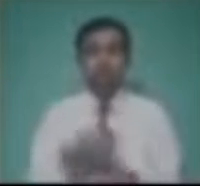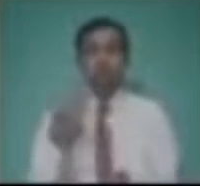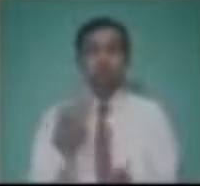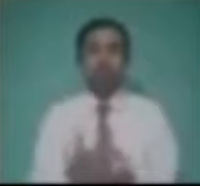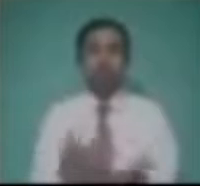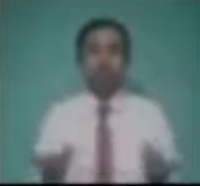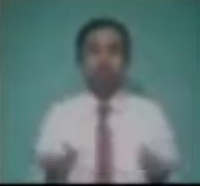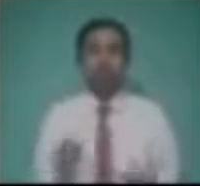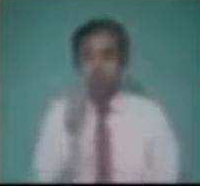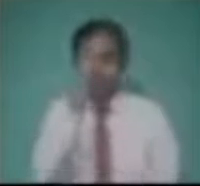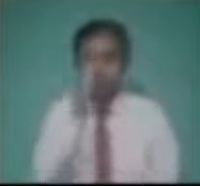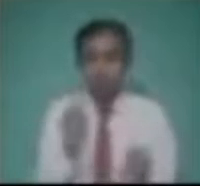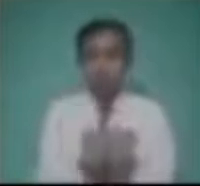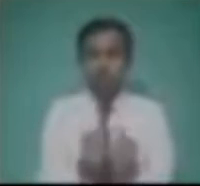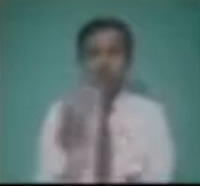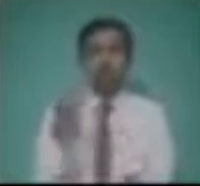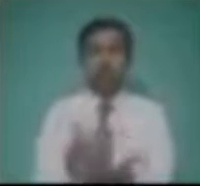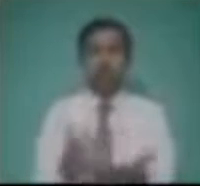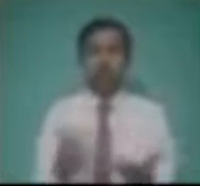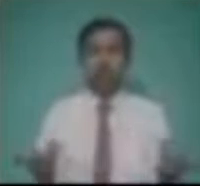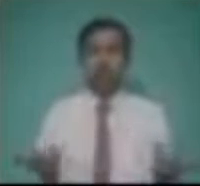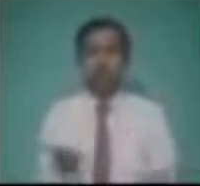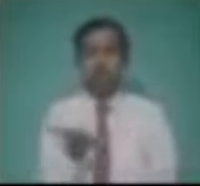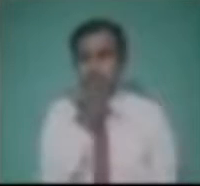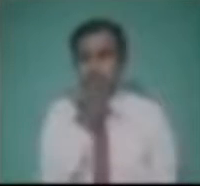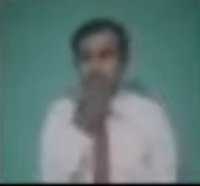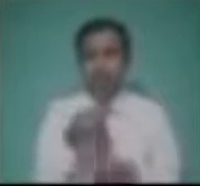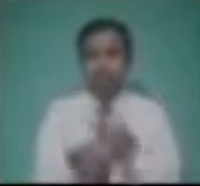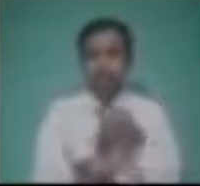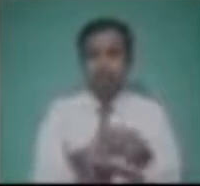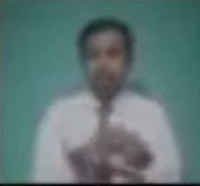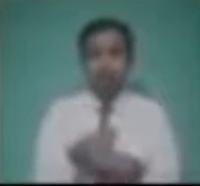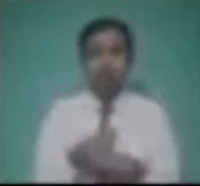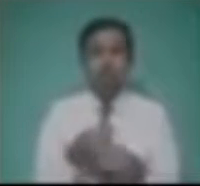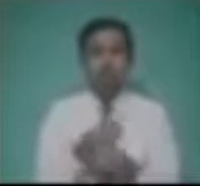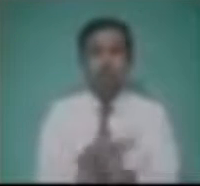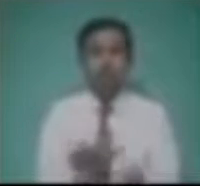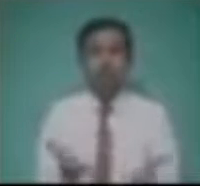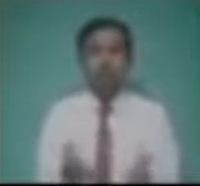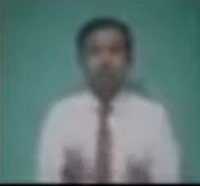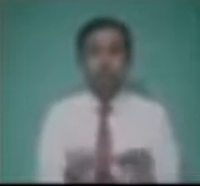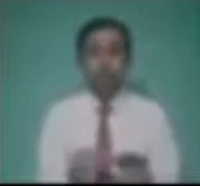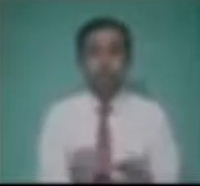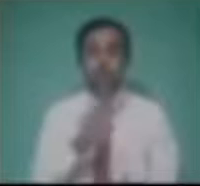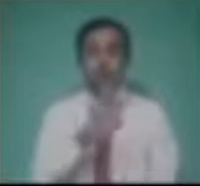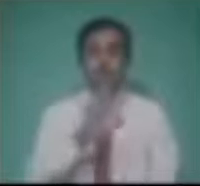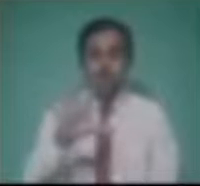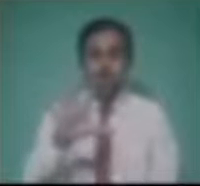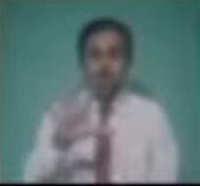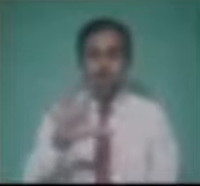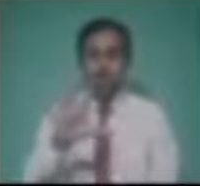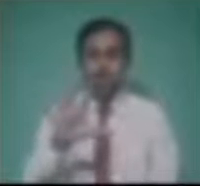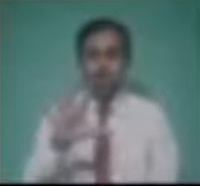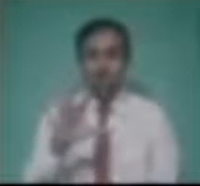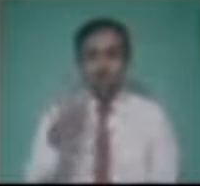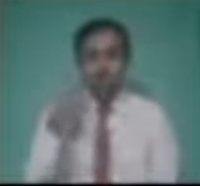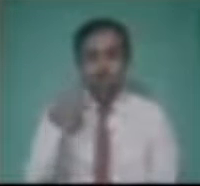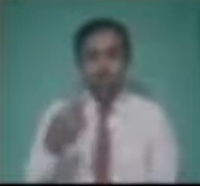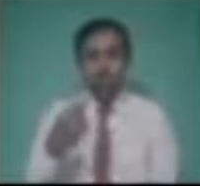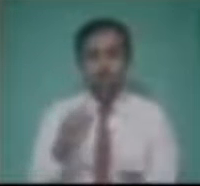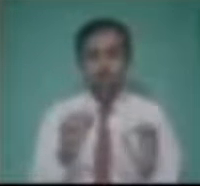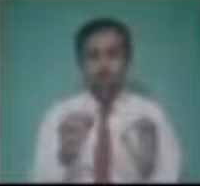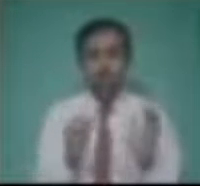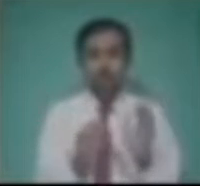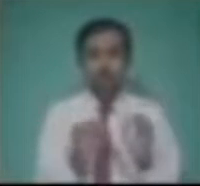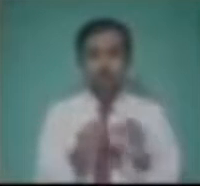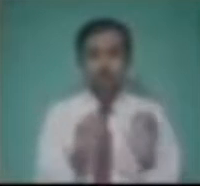නවත්තන්නේ හොර ව්‍යාපාර නවත්තන්නේ සීනි ව්‍යාපාරයෙන් පාඩුව දැන්ට කියනවා බිලියන 45ක් කියලා. අපි දැක්ක